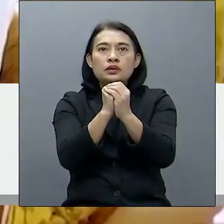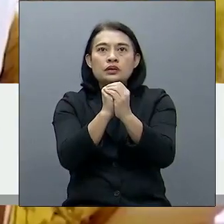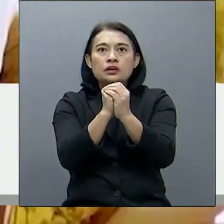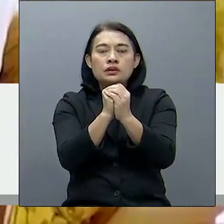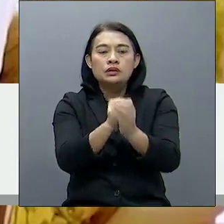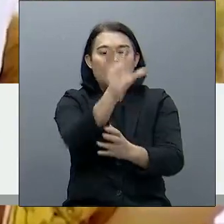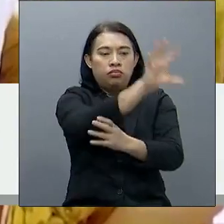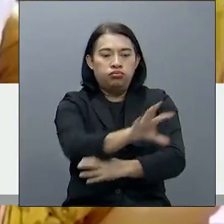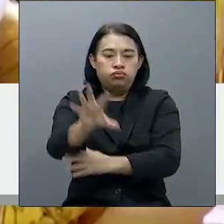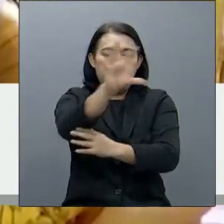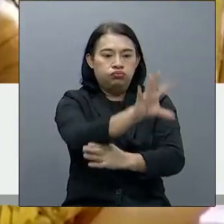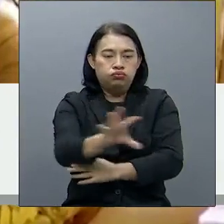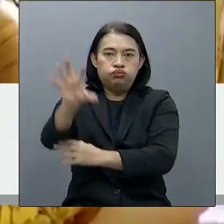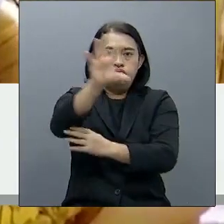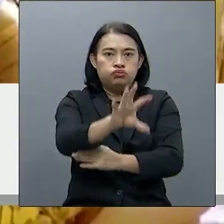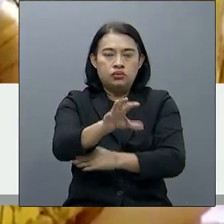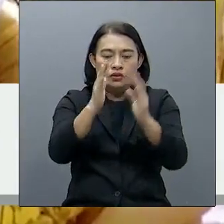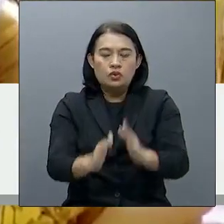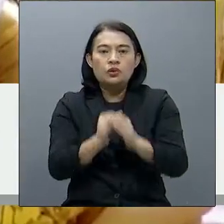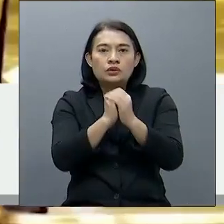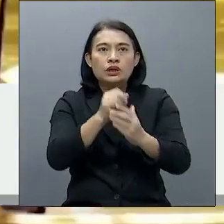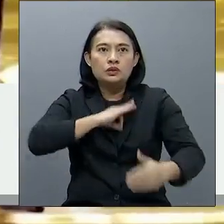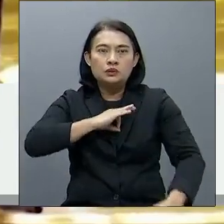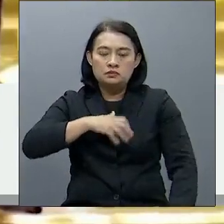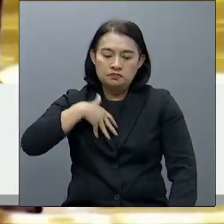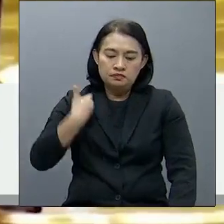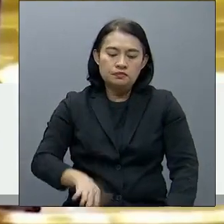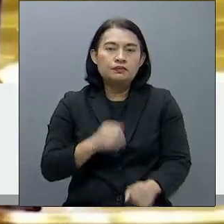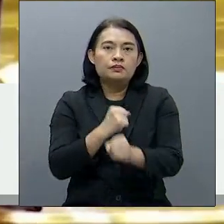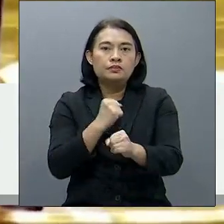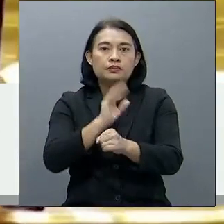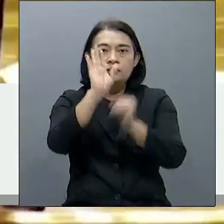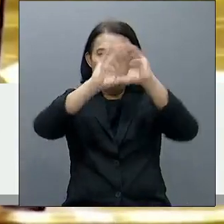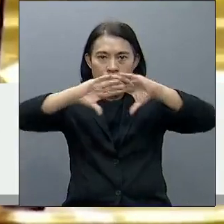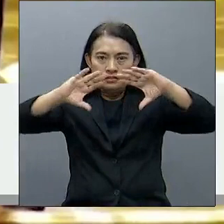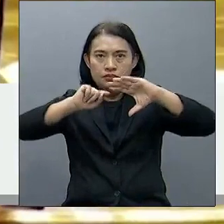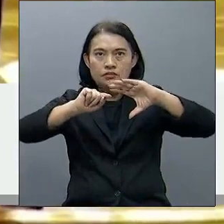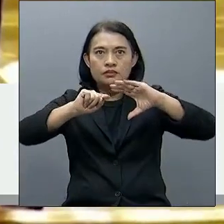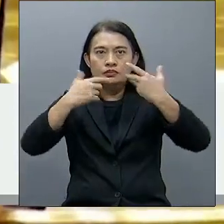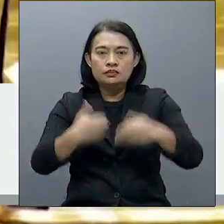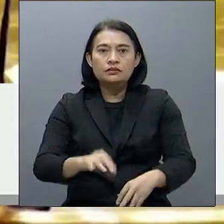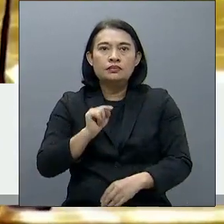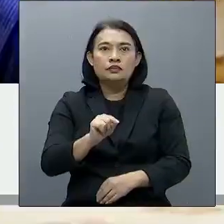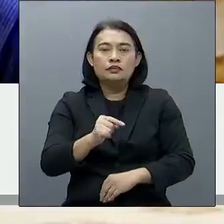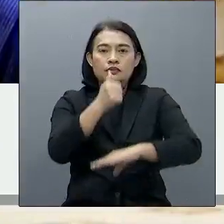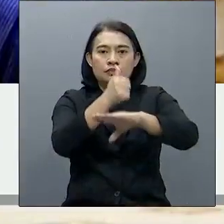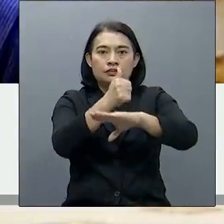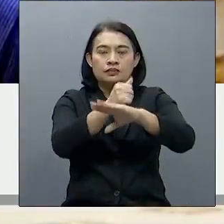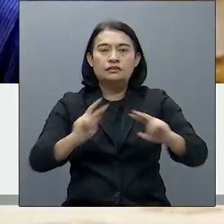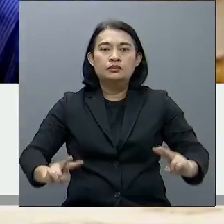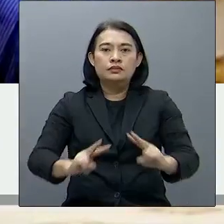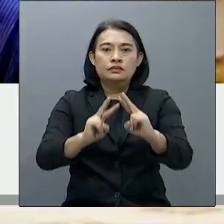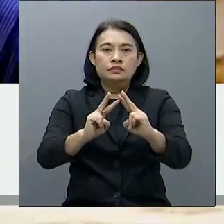การหลอกลวงจนทำให้ชาวจีนเริ่มไม่พอใจการทำงานของรัฐบาลทำให้นายฉินกังรัฐมนตรีว่าการ